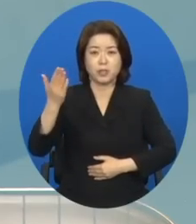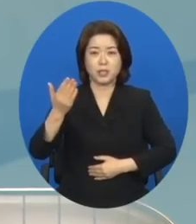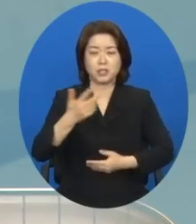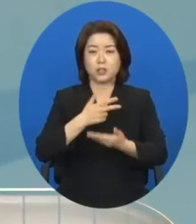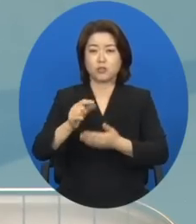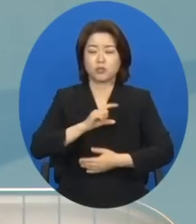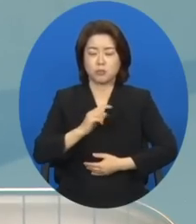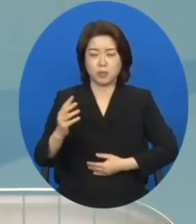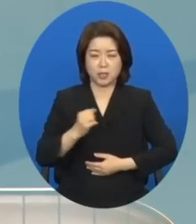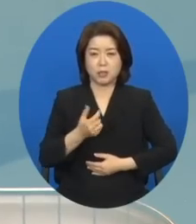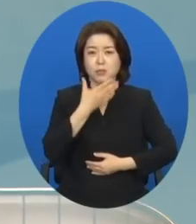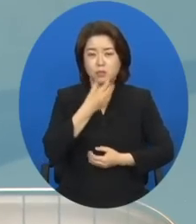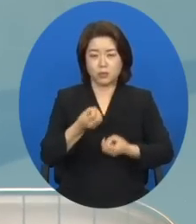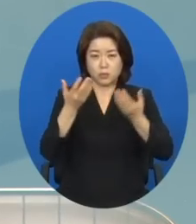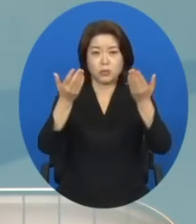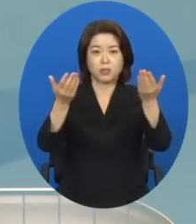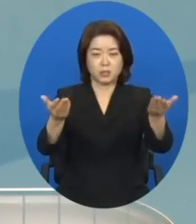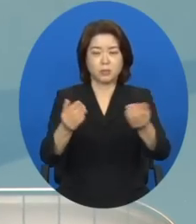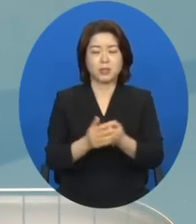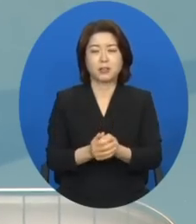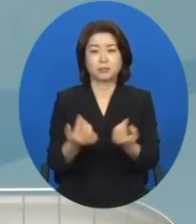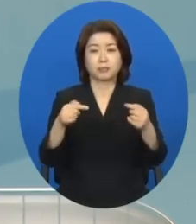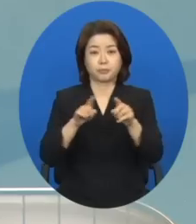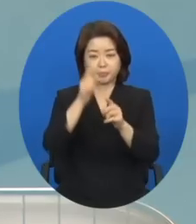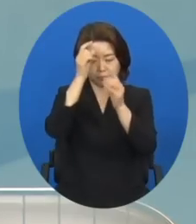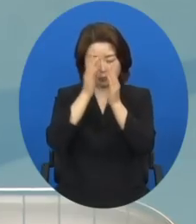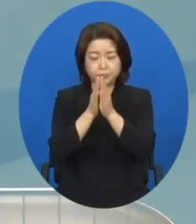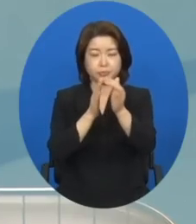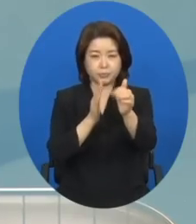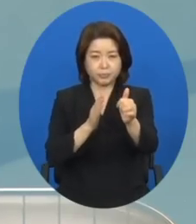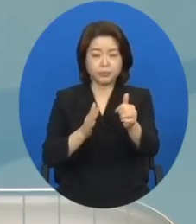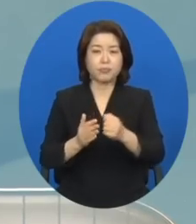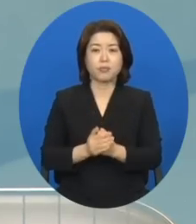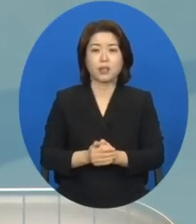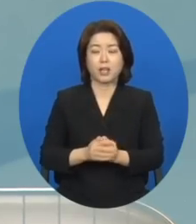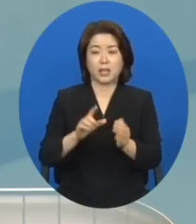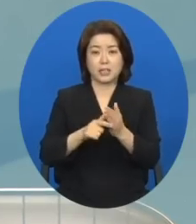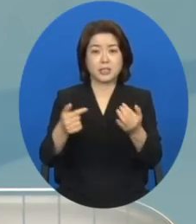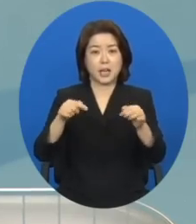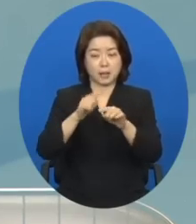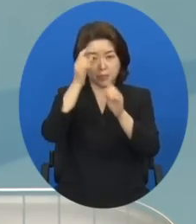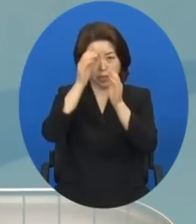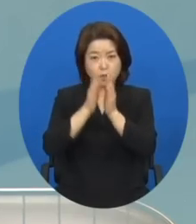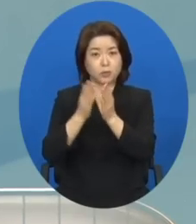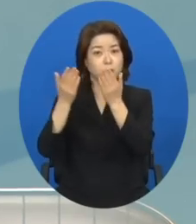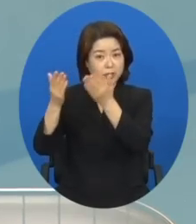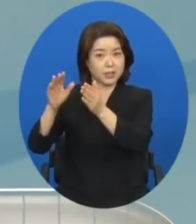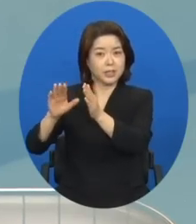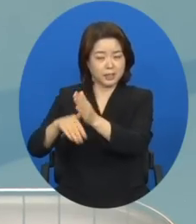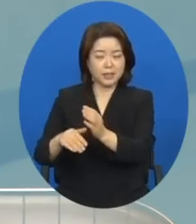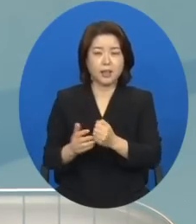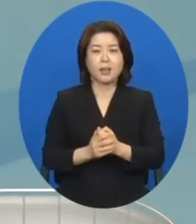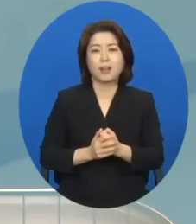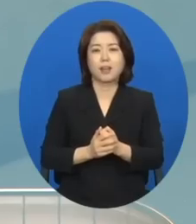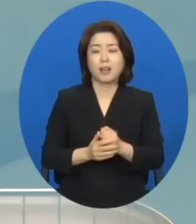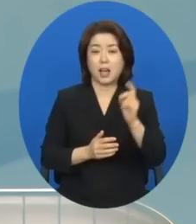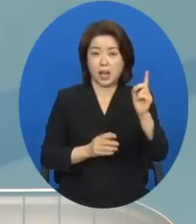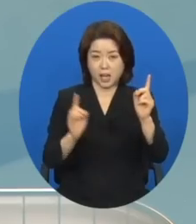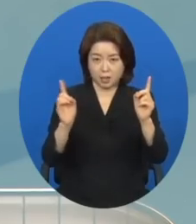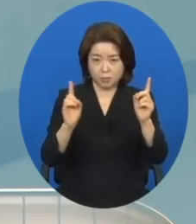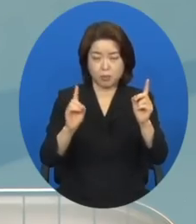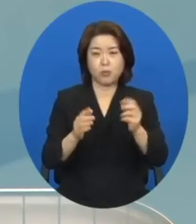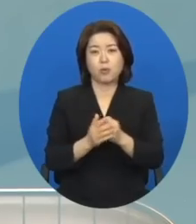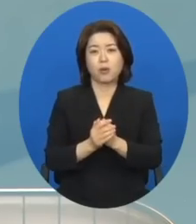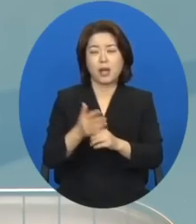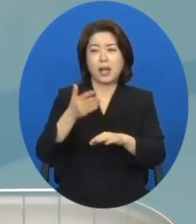주님의 이름으로 축원합니다. 우리 함께 기도하겠습니다. 이 시간 함께 우리 기도할 때에 하나는